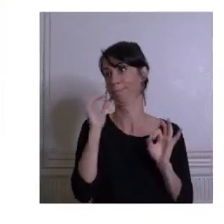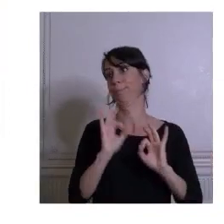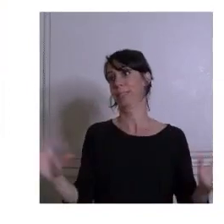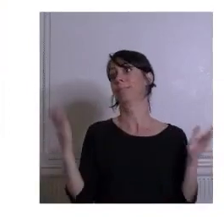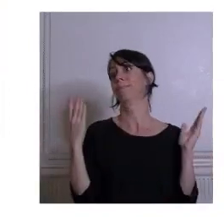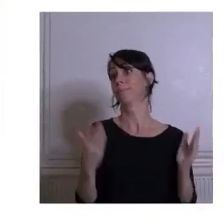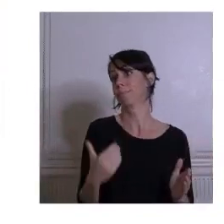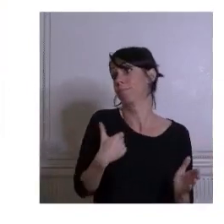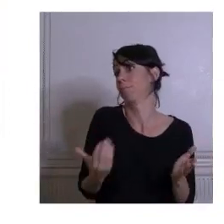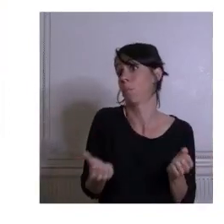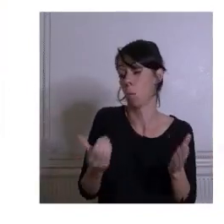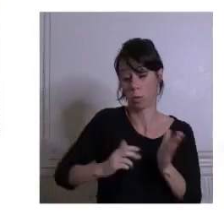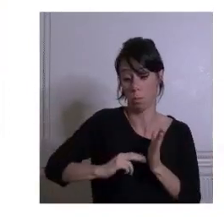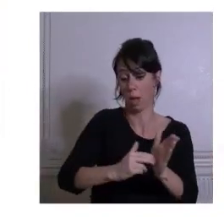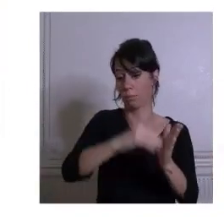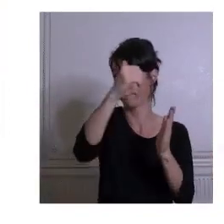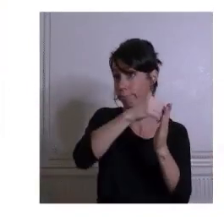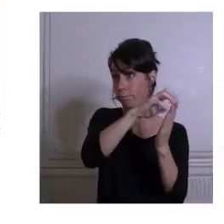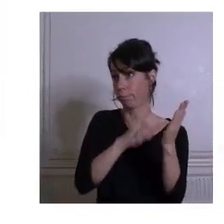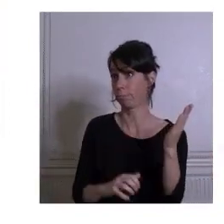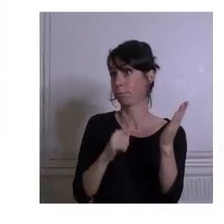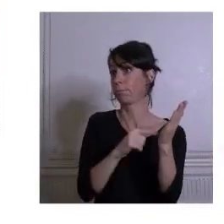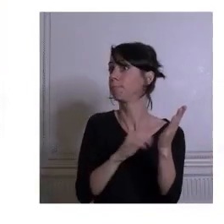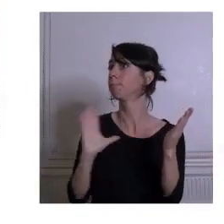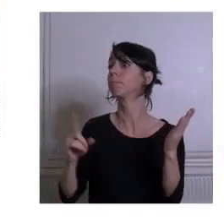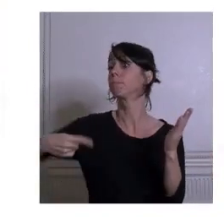pour une durée de 5 jours. Les séjours sont de 5 jours.